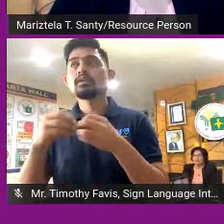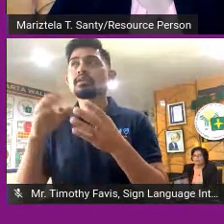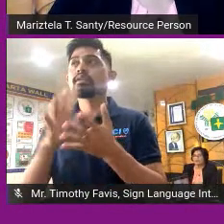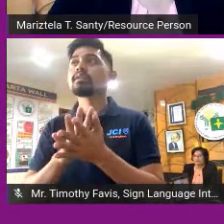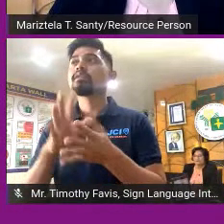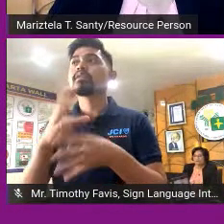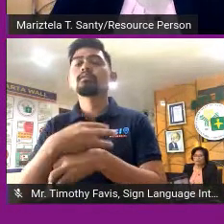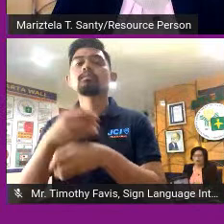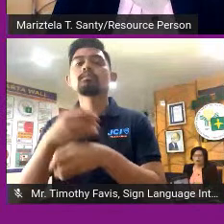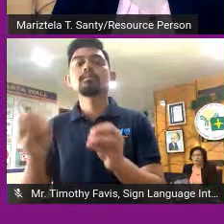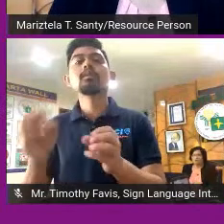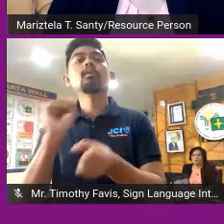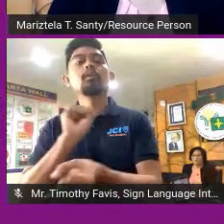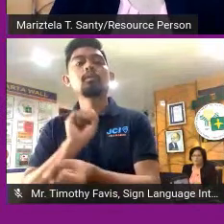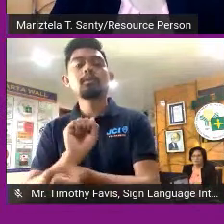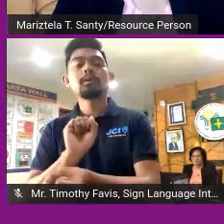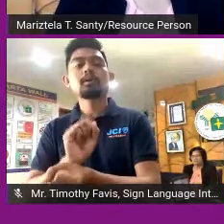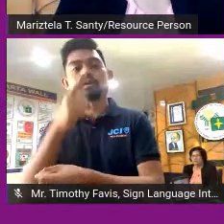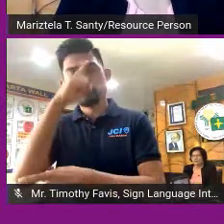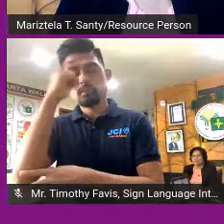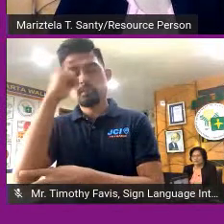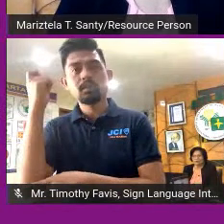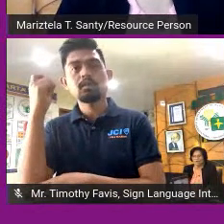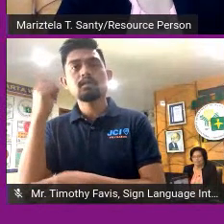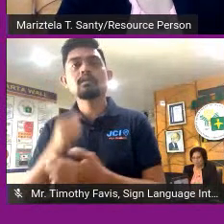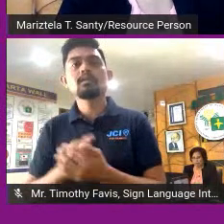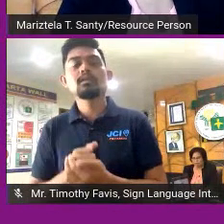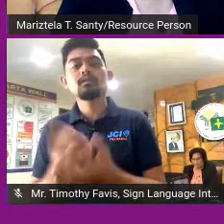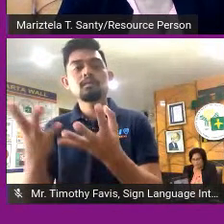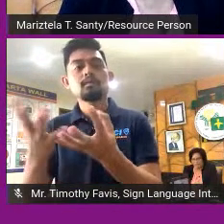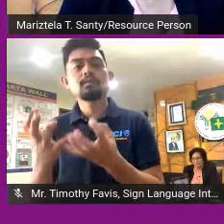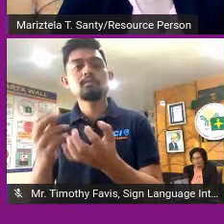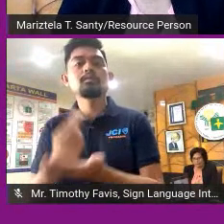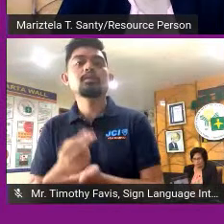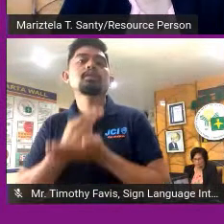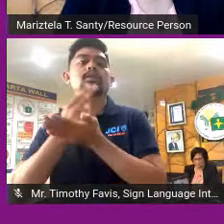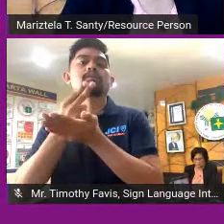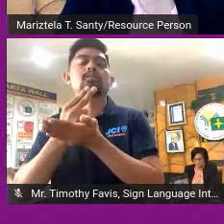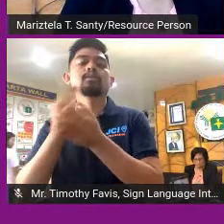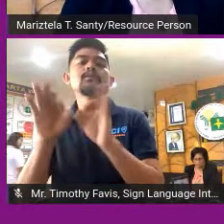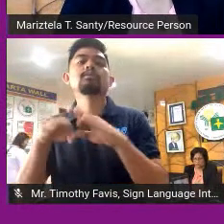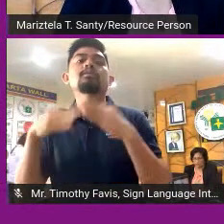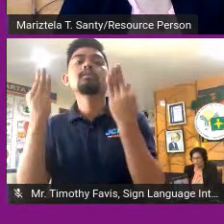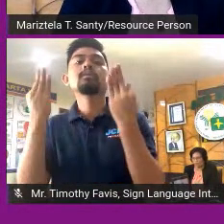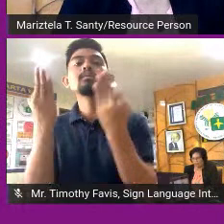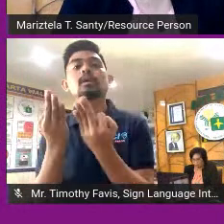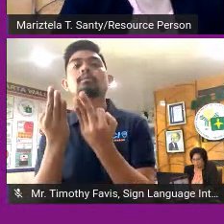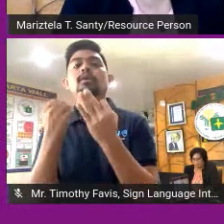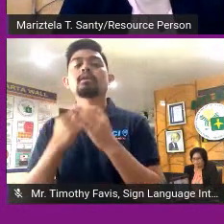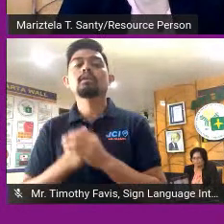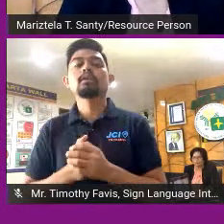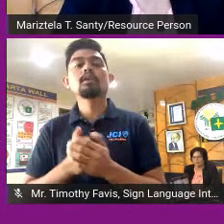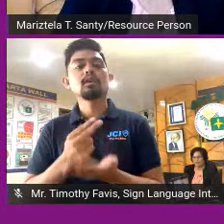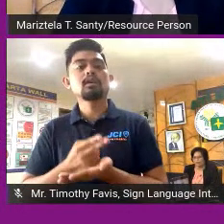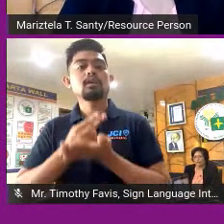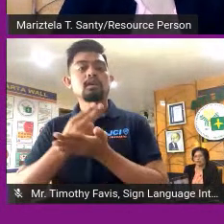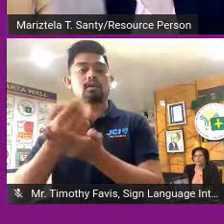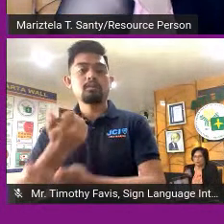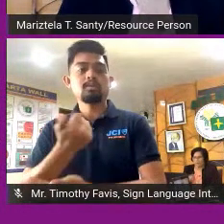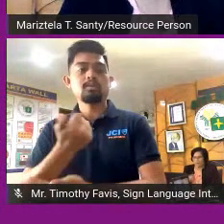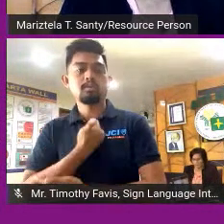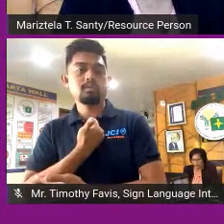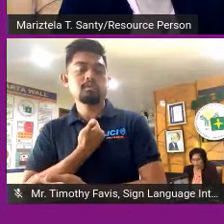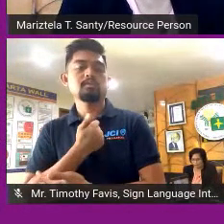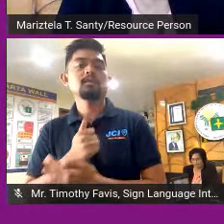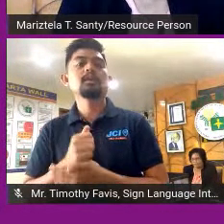opisina, we work because you want to help your family, you want to help yourself, you